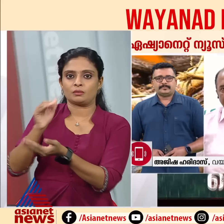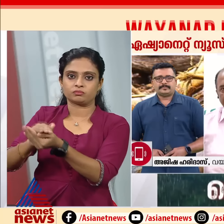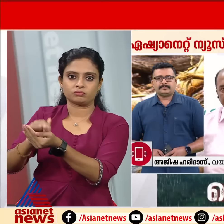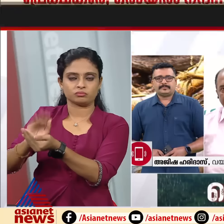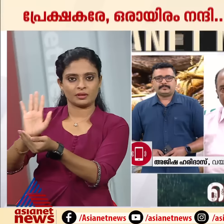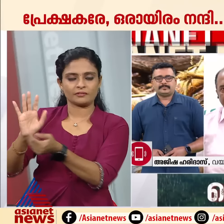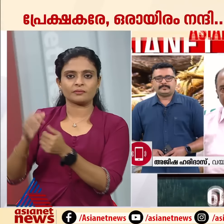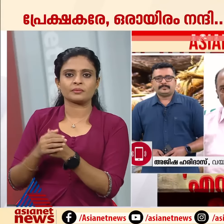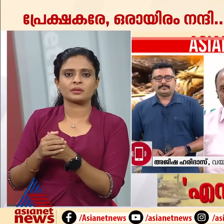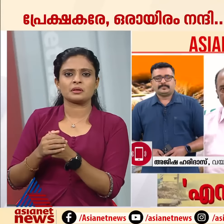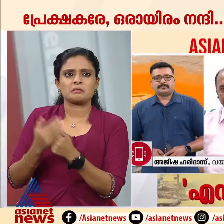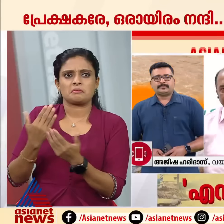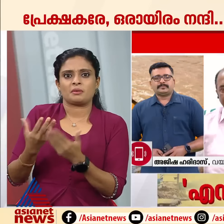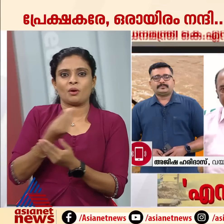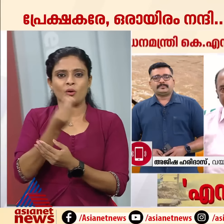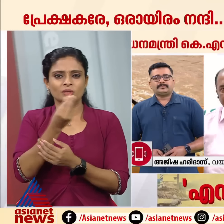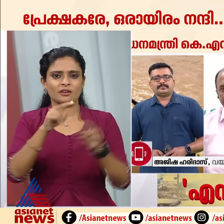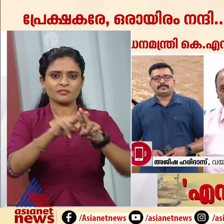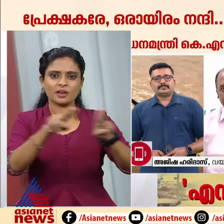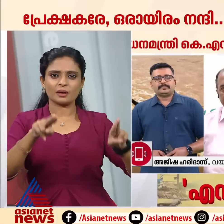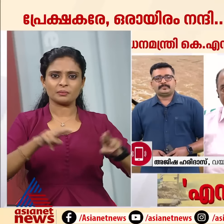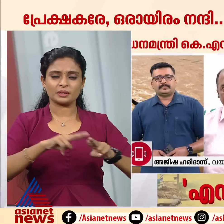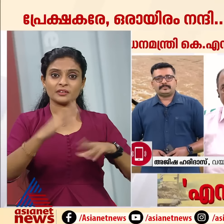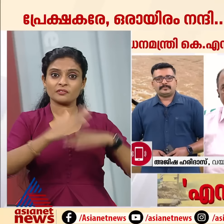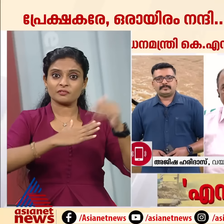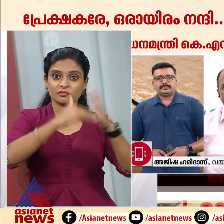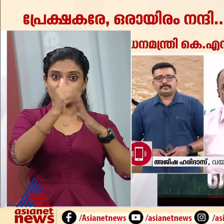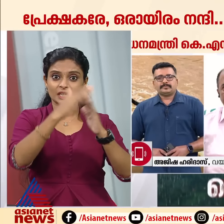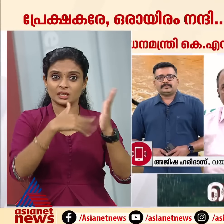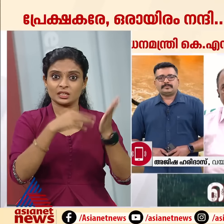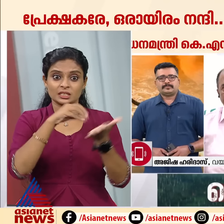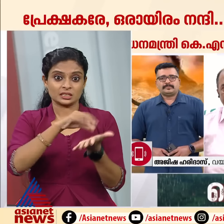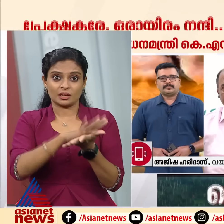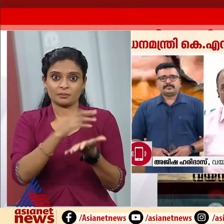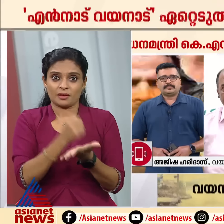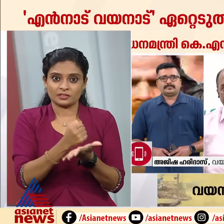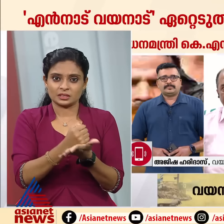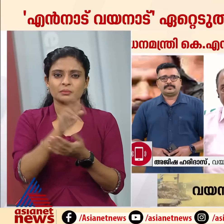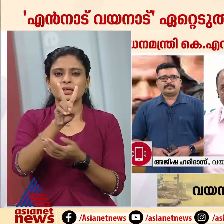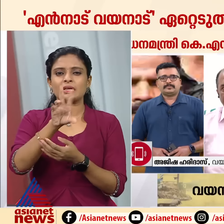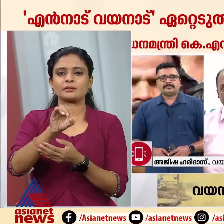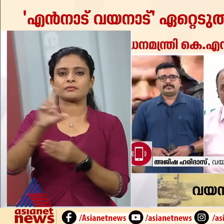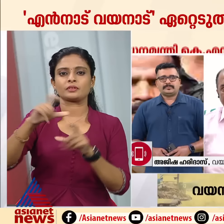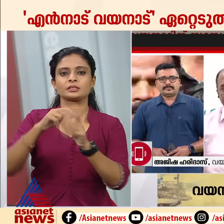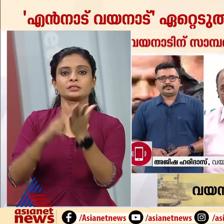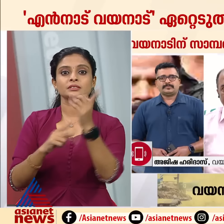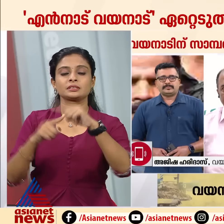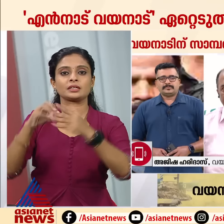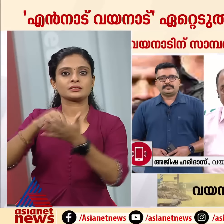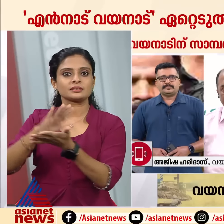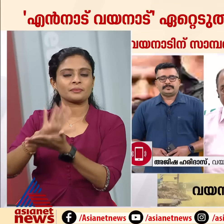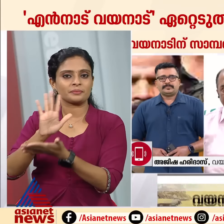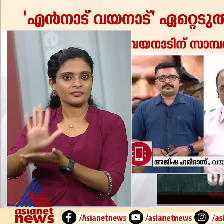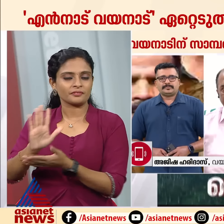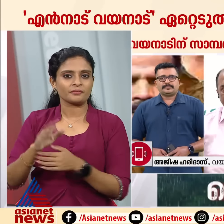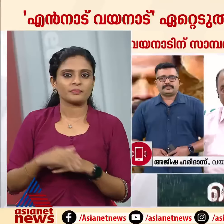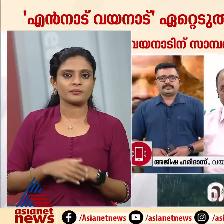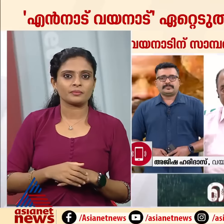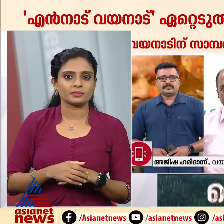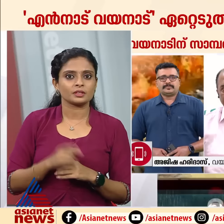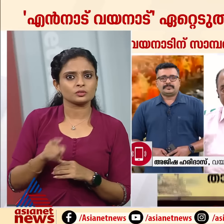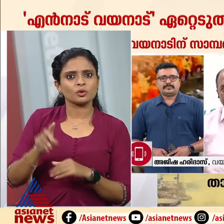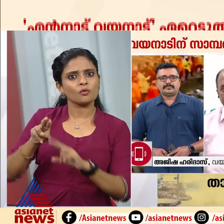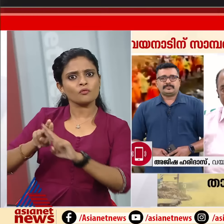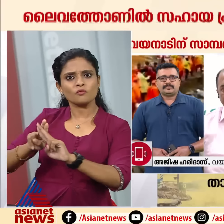കുറച്ച് ഫാമിലിക്കെങ്കിലും വീട് വെക്കാൻ സാധിക്കുമെങ്കിൽ 20 സെന്റ് സ്ഥലമുണ്ട്. ആ 20 സെന്റ് സ്ഥലവും ഇവർക്ക് വേണ്ടി